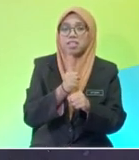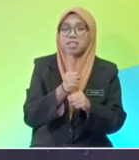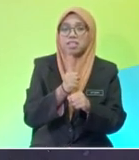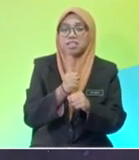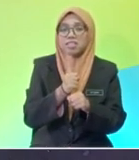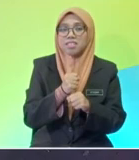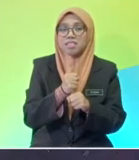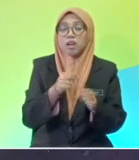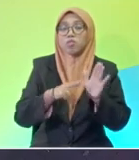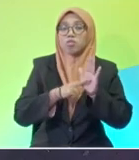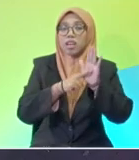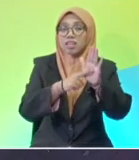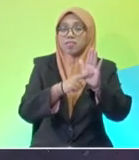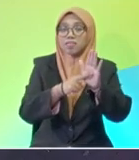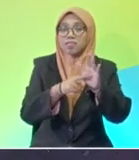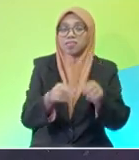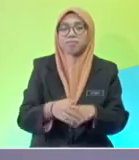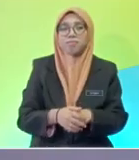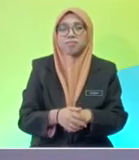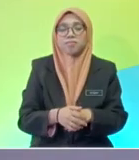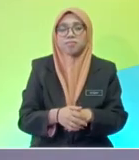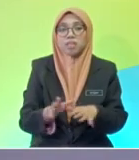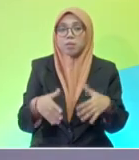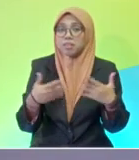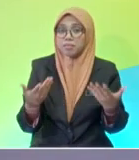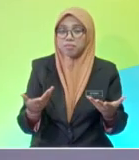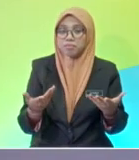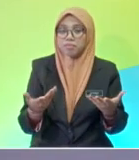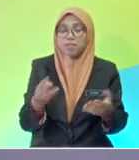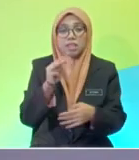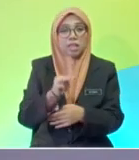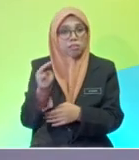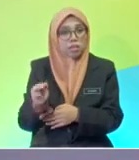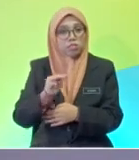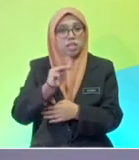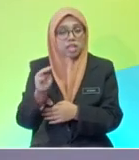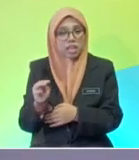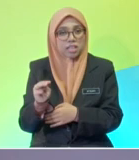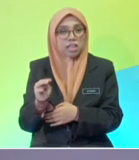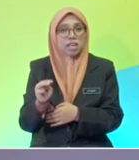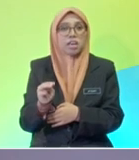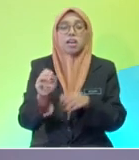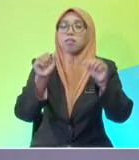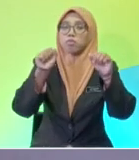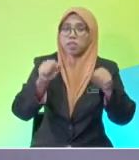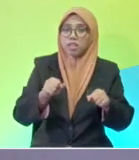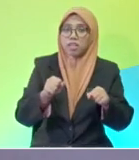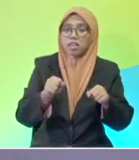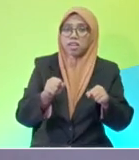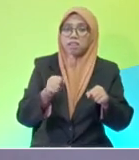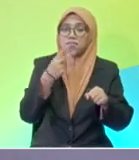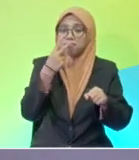boleh membuat rujukan Cikgu Oke baik oke murid-murid di rumah Anda boleh membuat rujukan di plantae ada lima